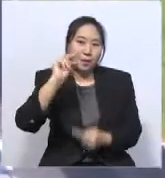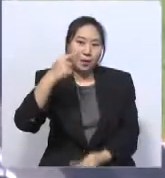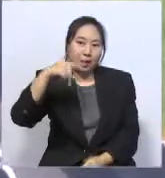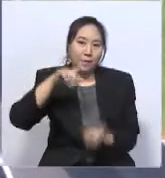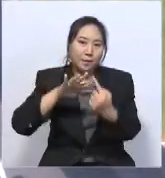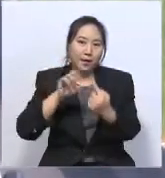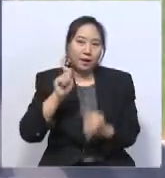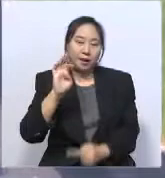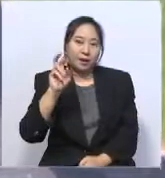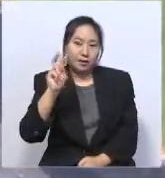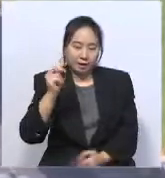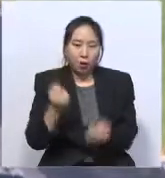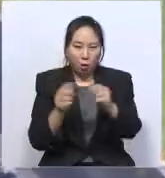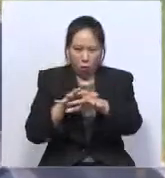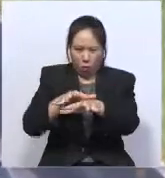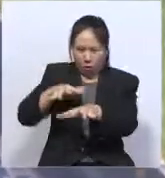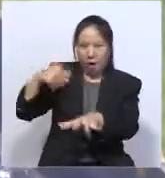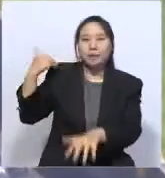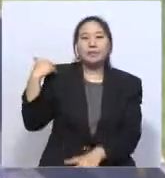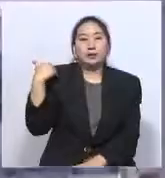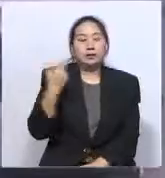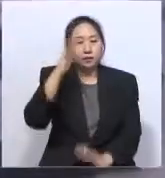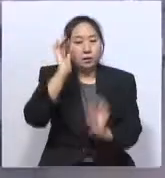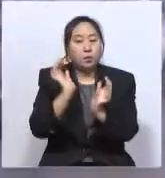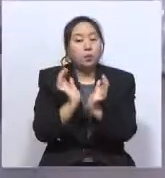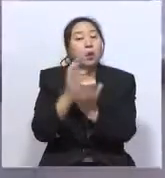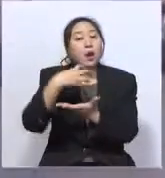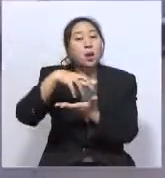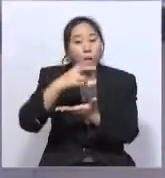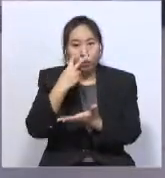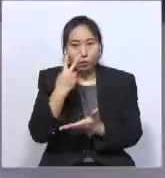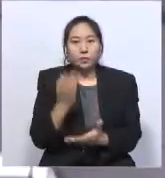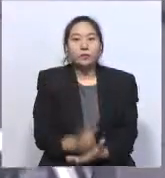มีค่อนข้างมากครับไปฟังเสียงตำรวจที่มาพูดเรื่องนี้กันครับ